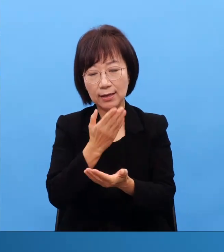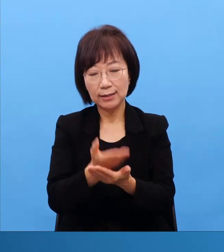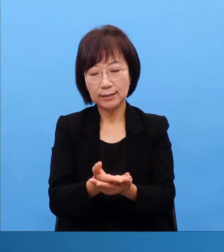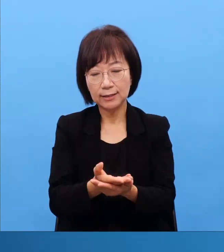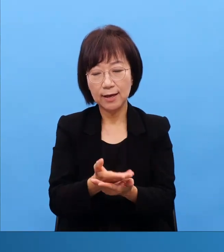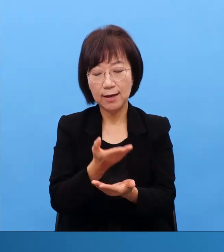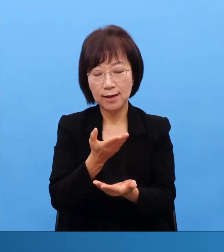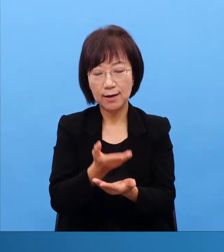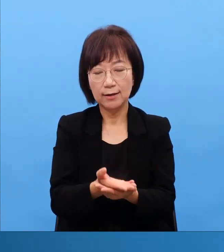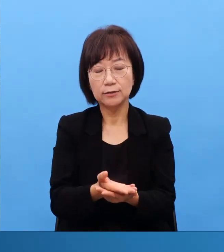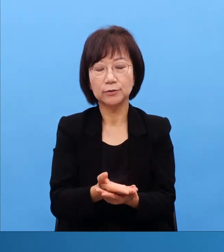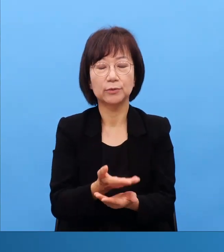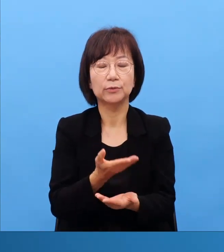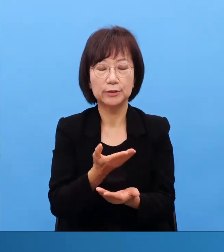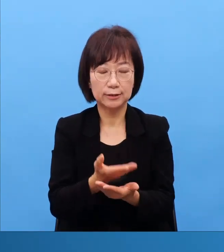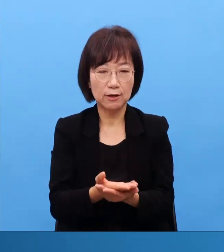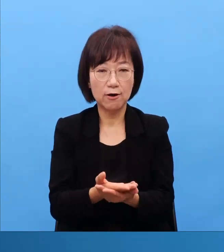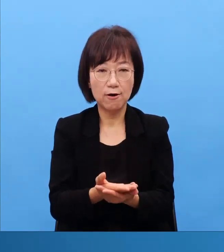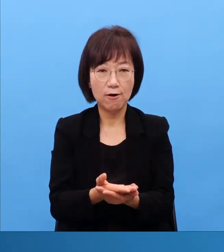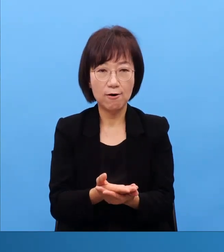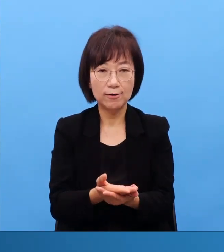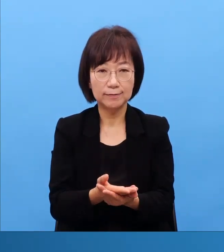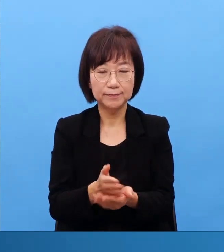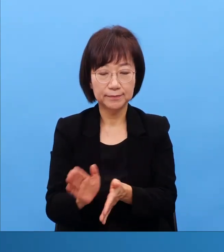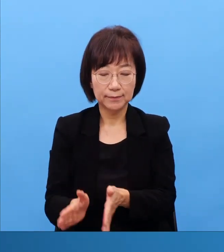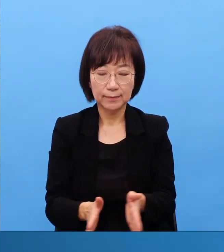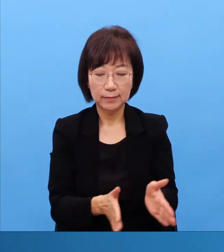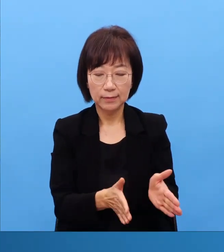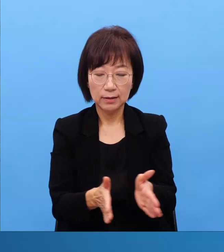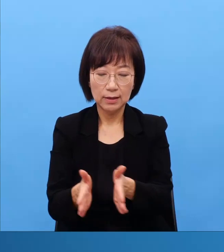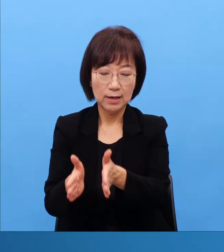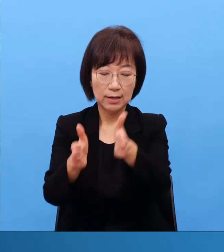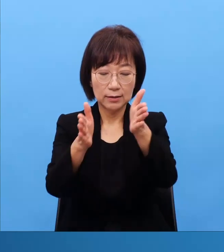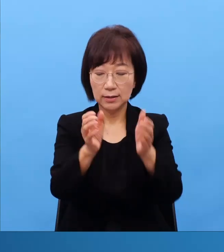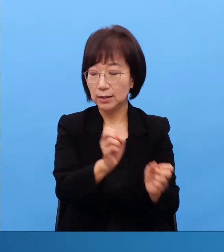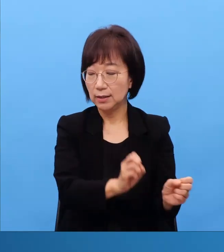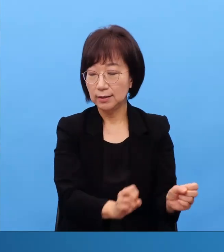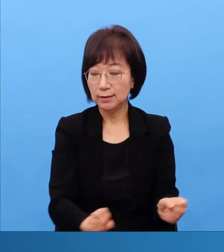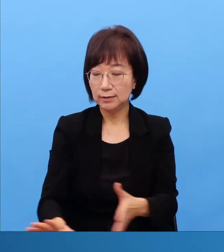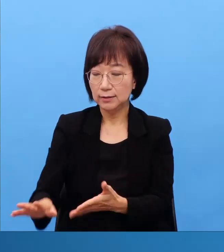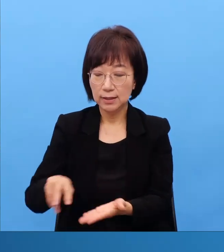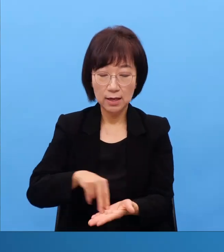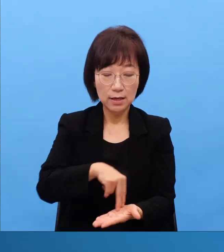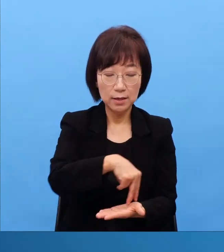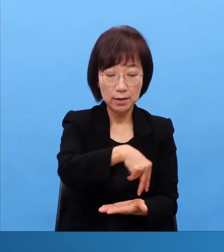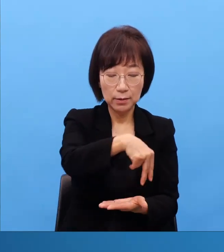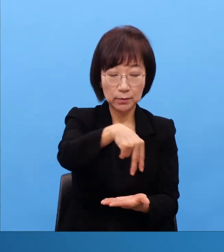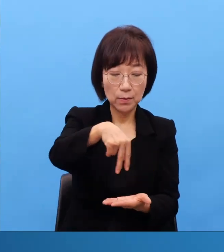하소서 제